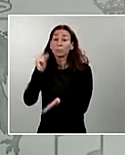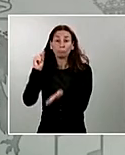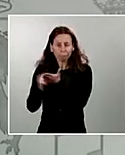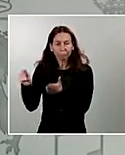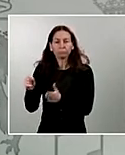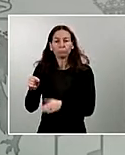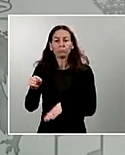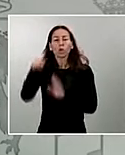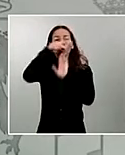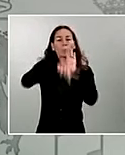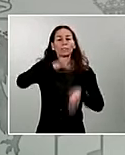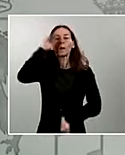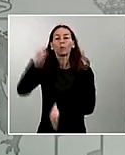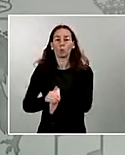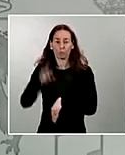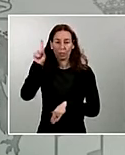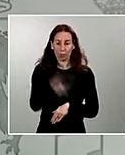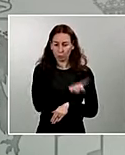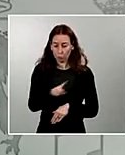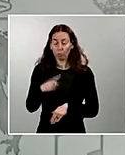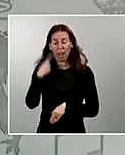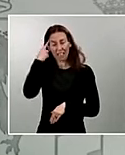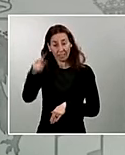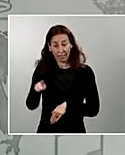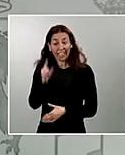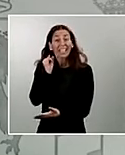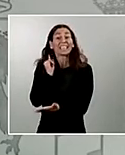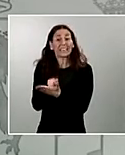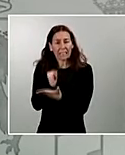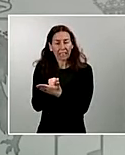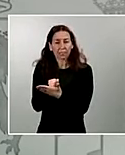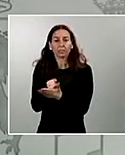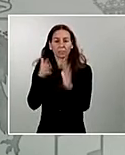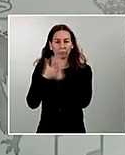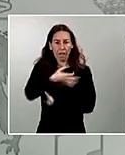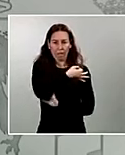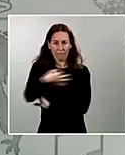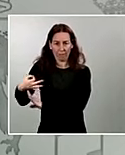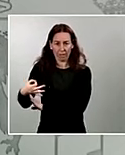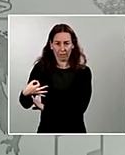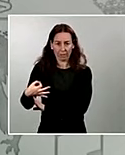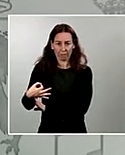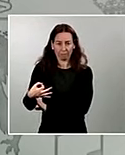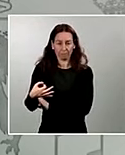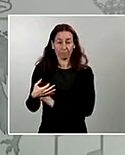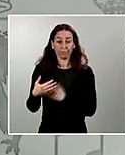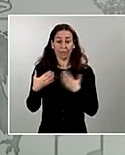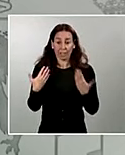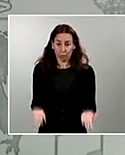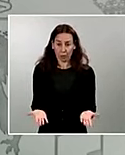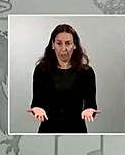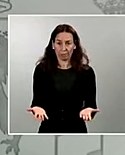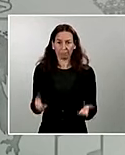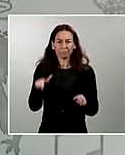которые должны гарантировать что тесты сточные в этом конкретном случае тесты вернуть поставщику из а вместо них предоставят